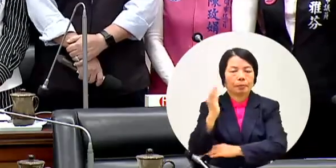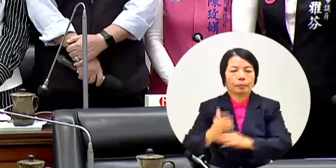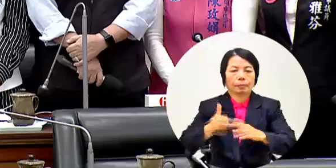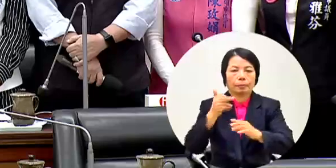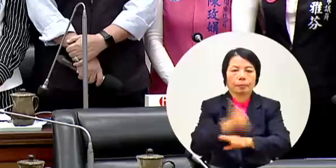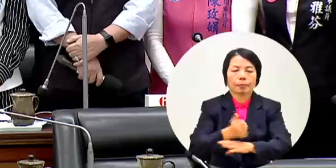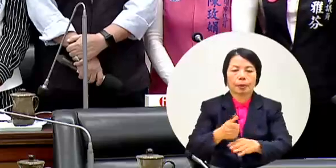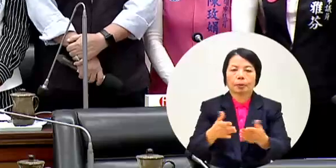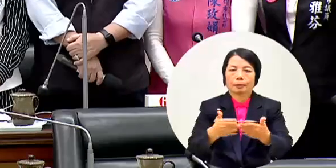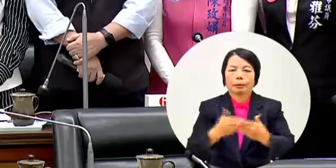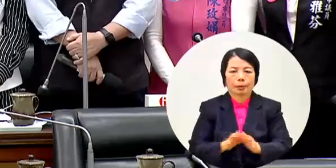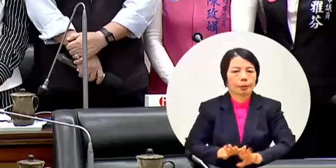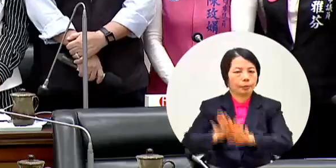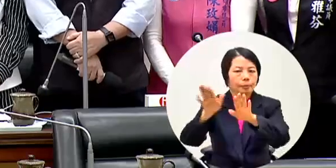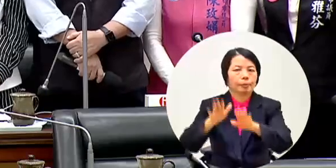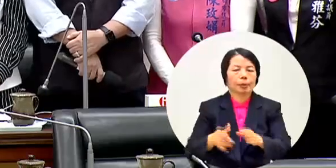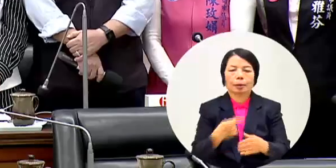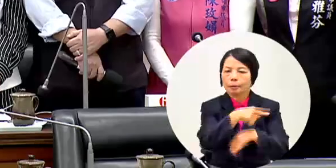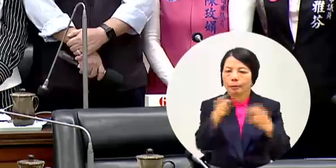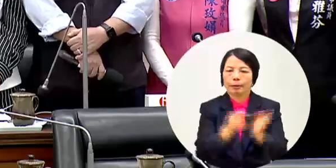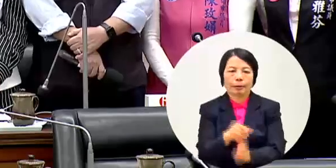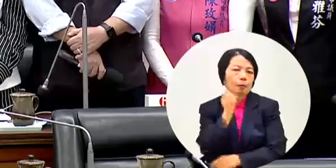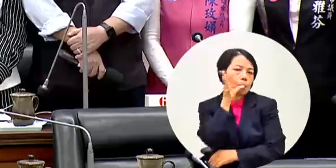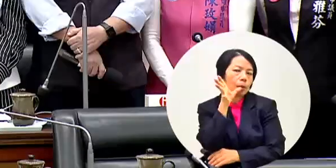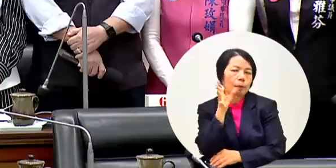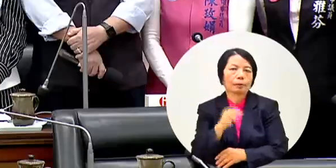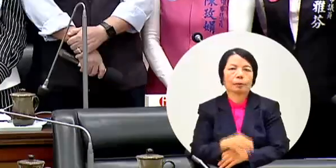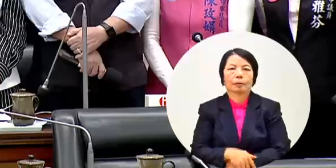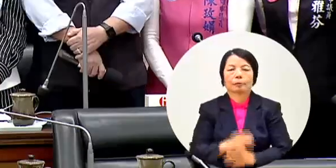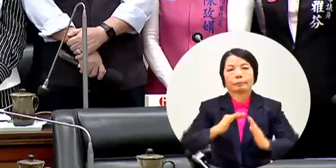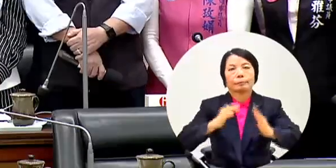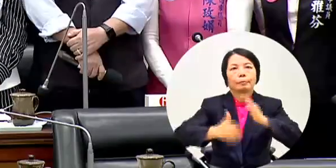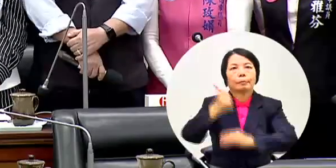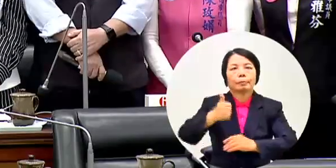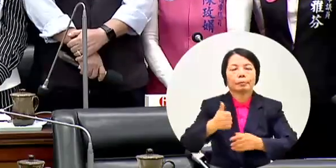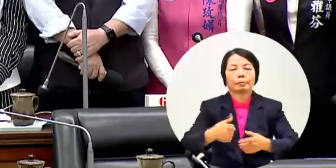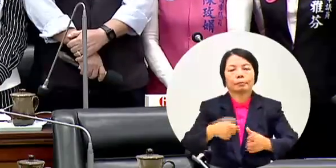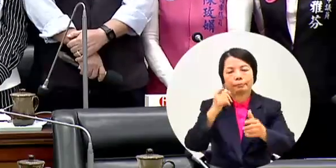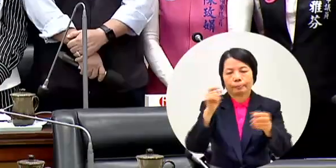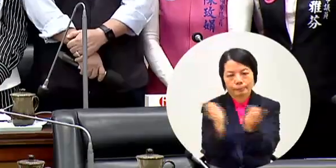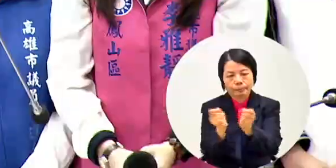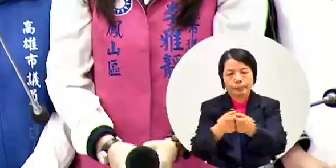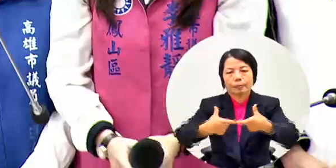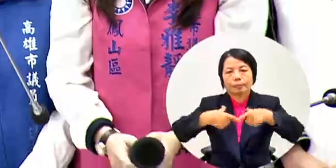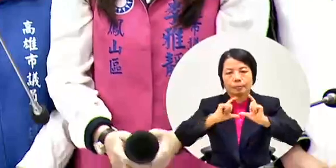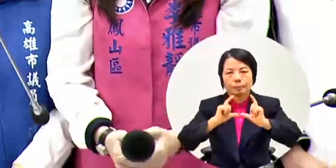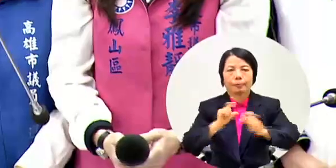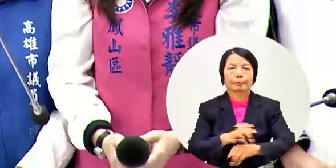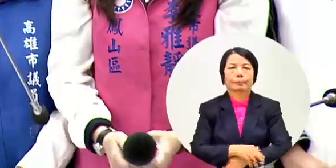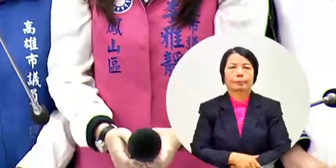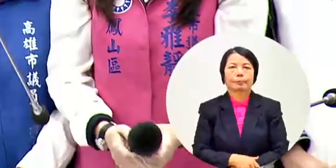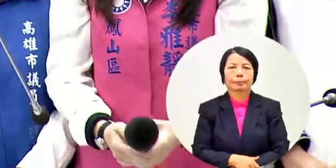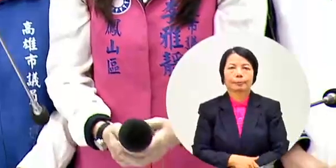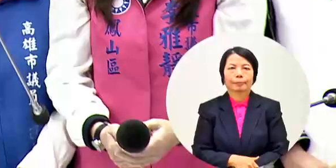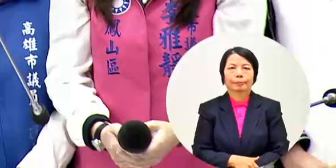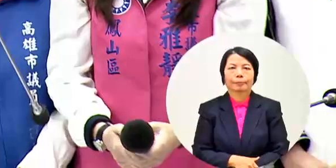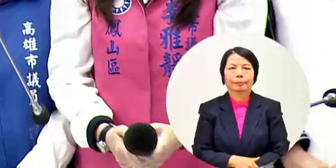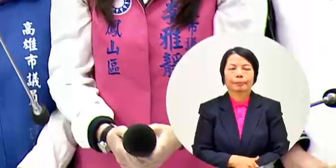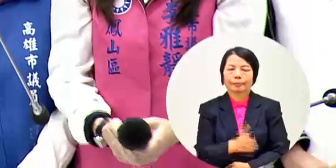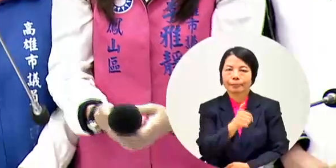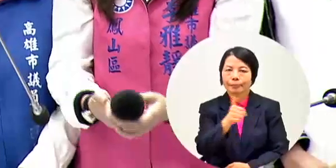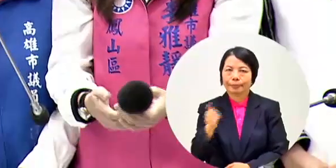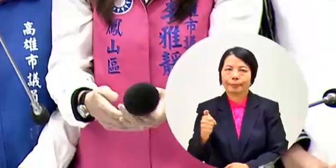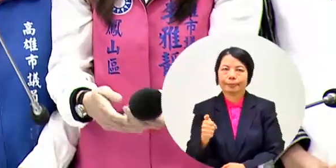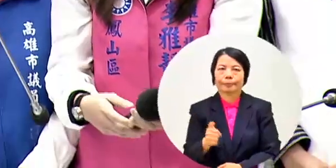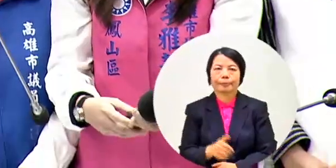点。市长，是不是请你简单扼要的回答？ 对，市长到了。 谢谢我们凤山地区李亚静议